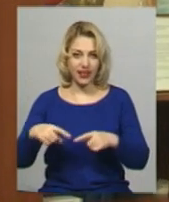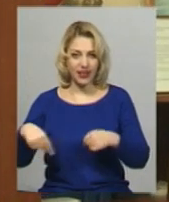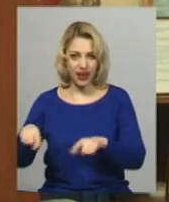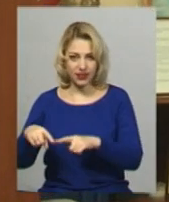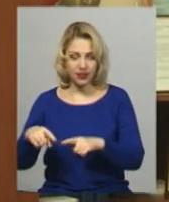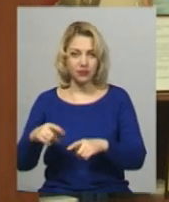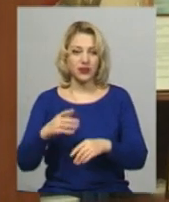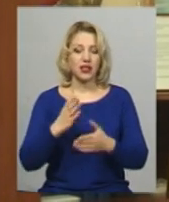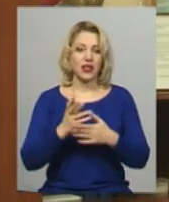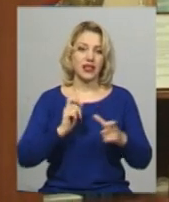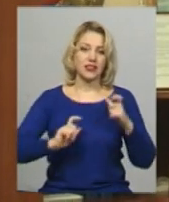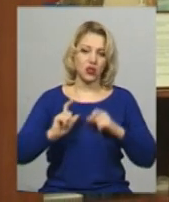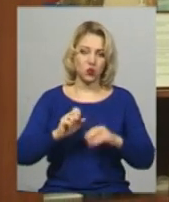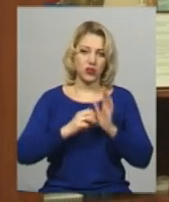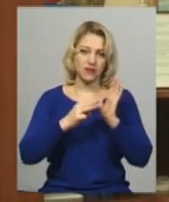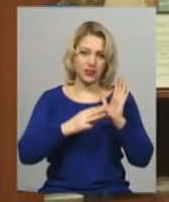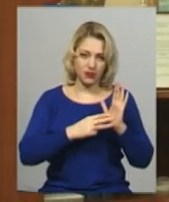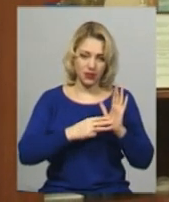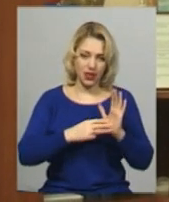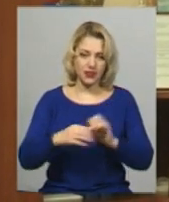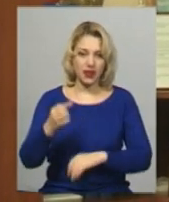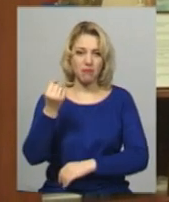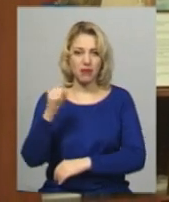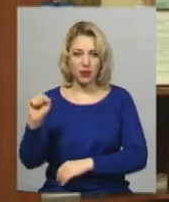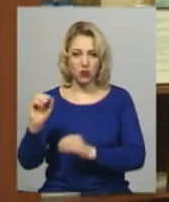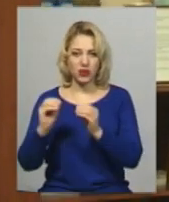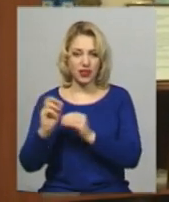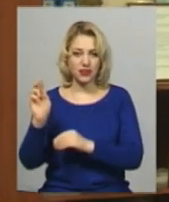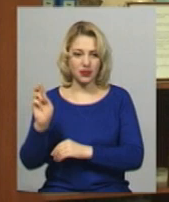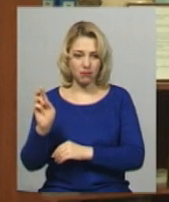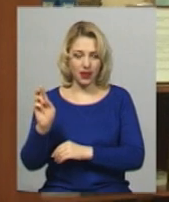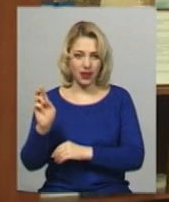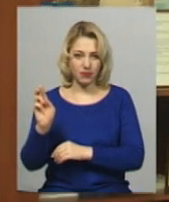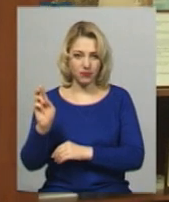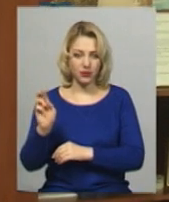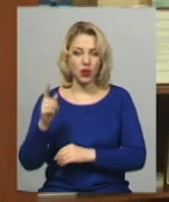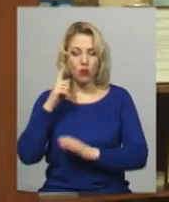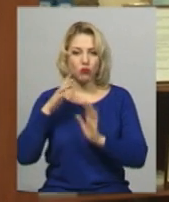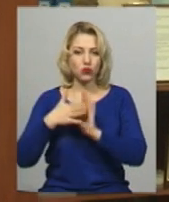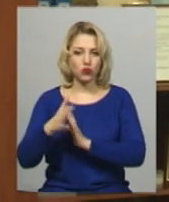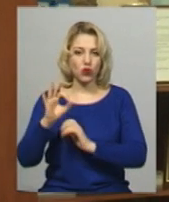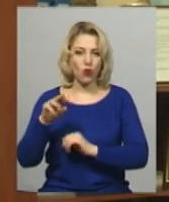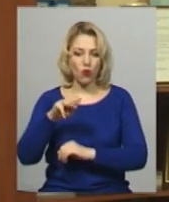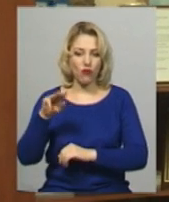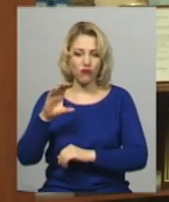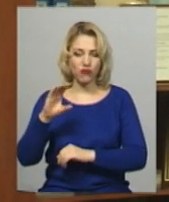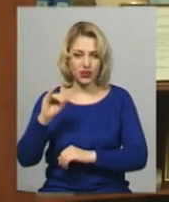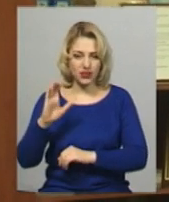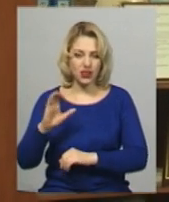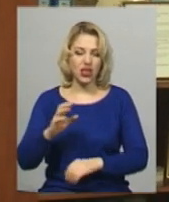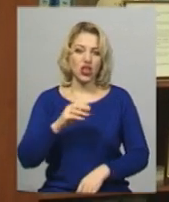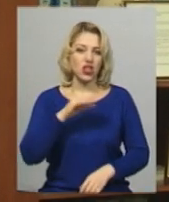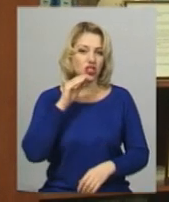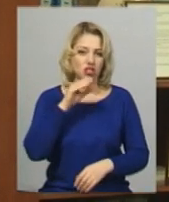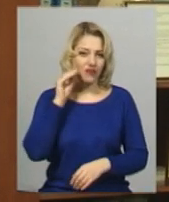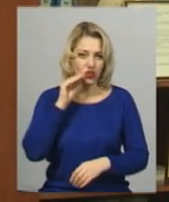на Інститутській 18, Перемоги 10Б, є прозорий офіс сьогодні. Шевченка